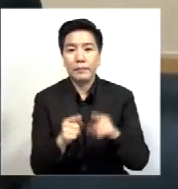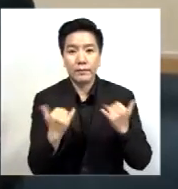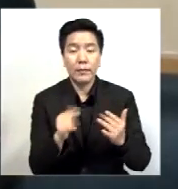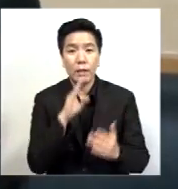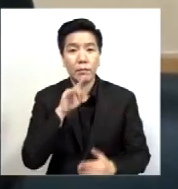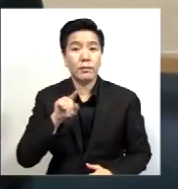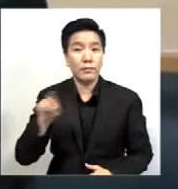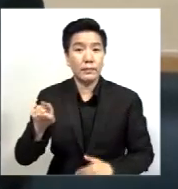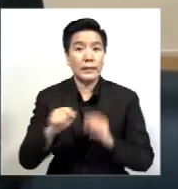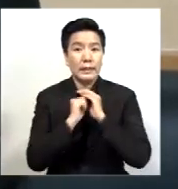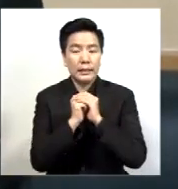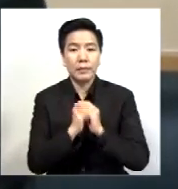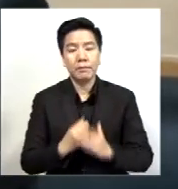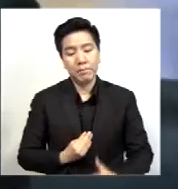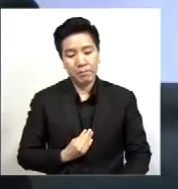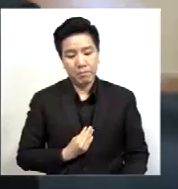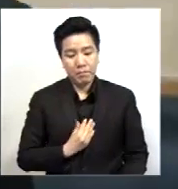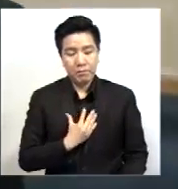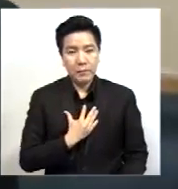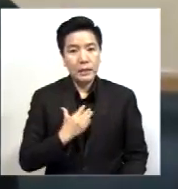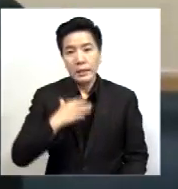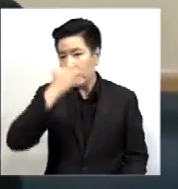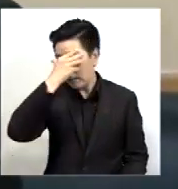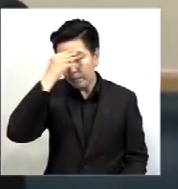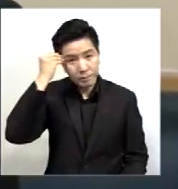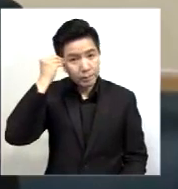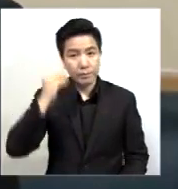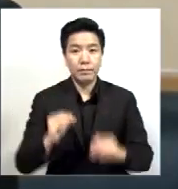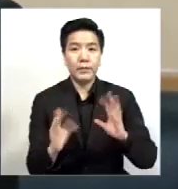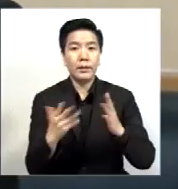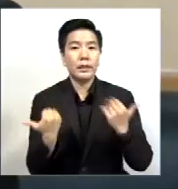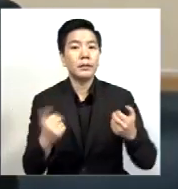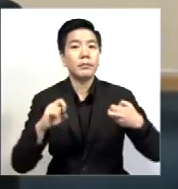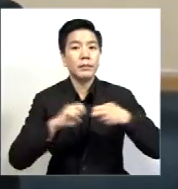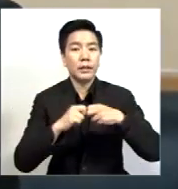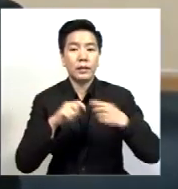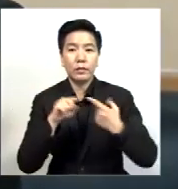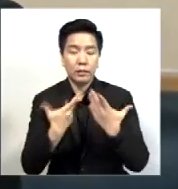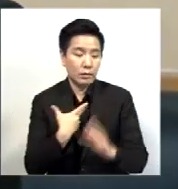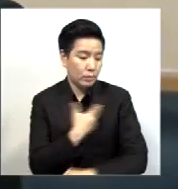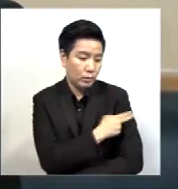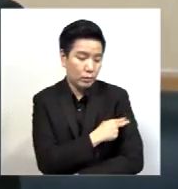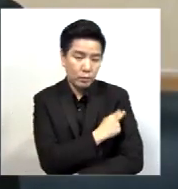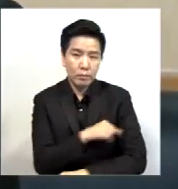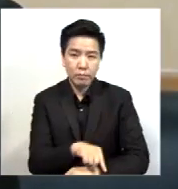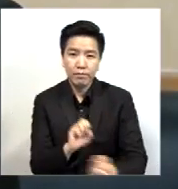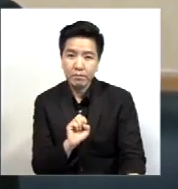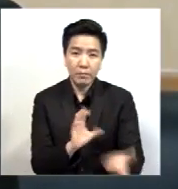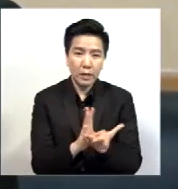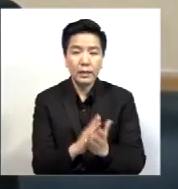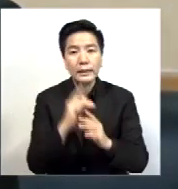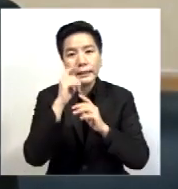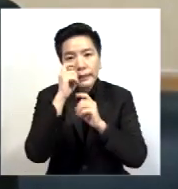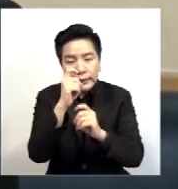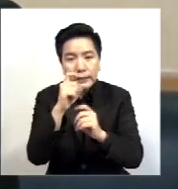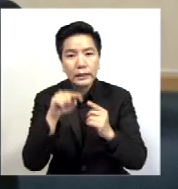จีนจะซาบซึ้งใจมากและไม่มีวันจะลืมครับวิกฤตทางสาธารณสุขเนี่ยเป็นความเสี่ยงของท้